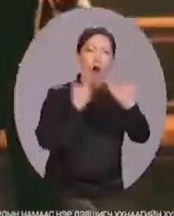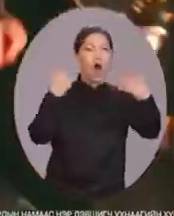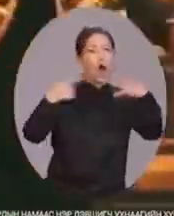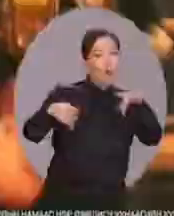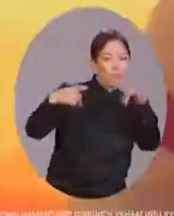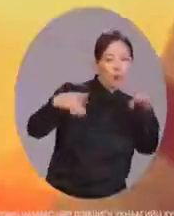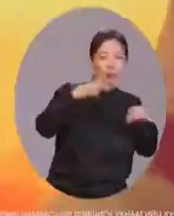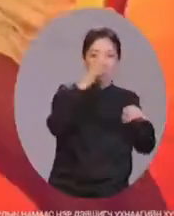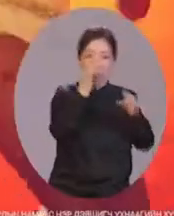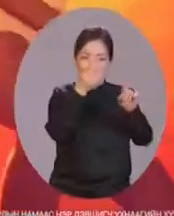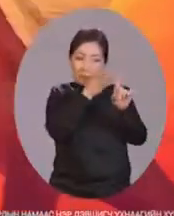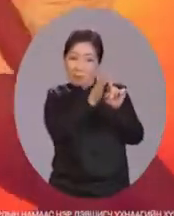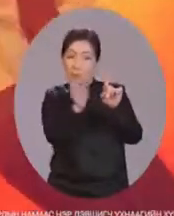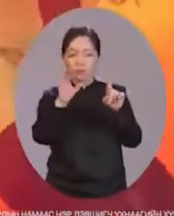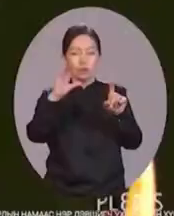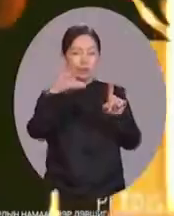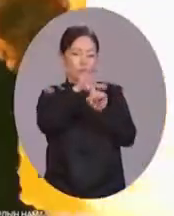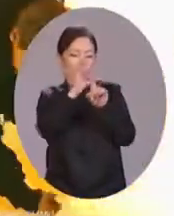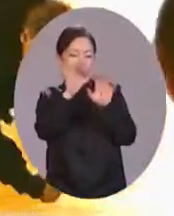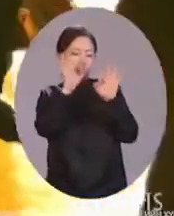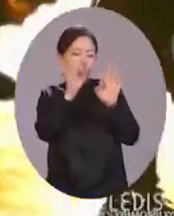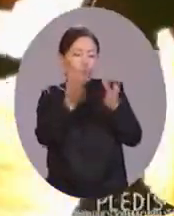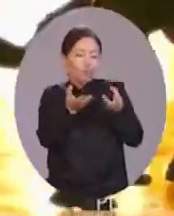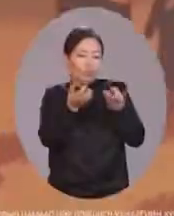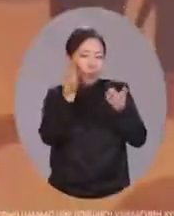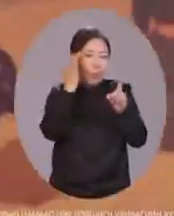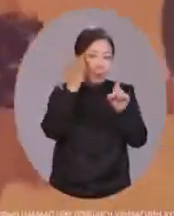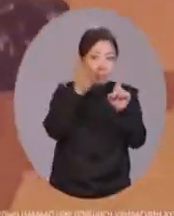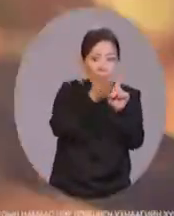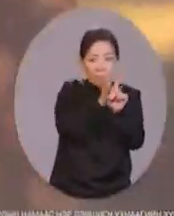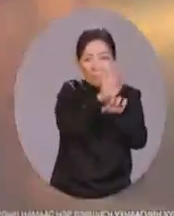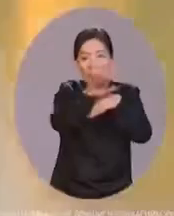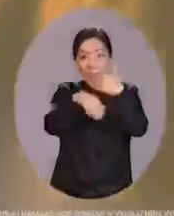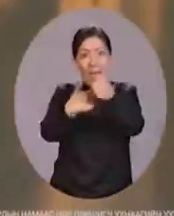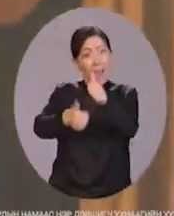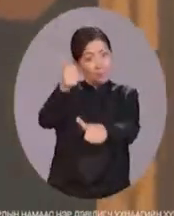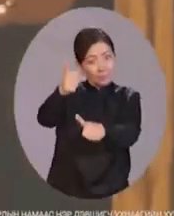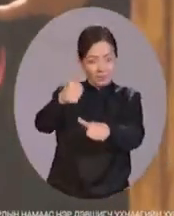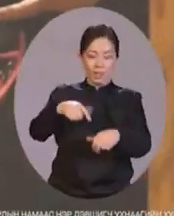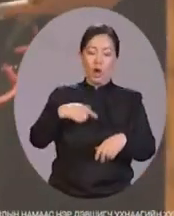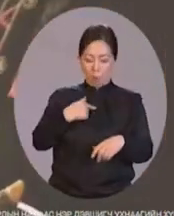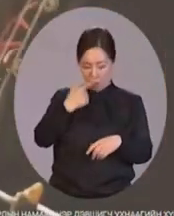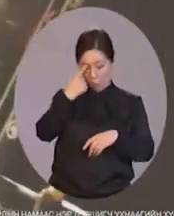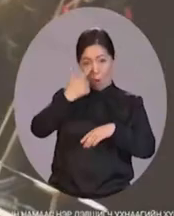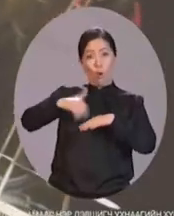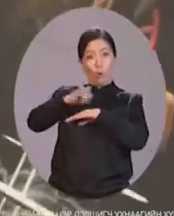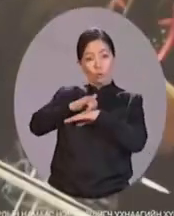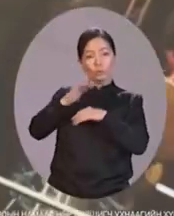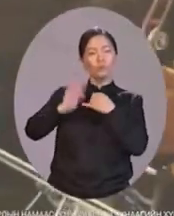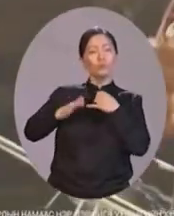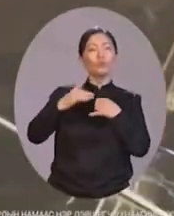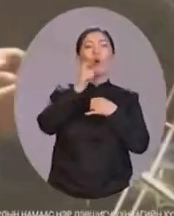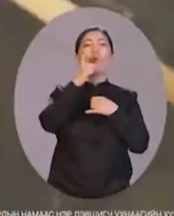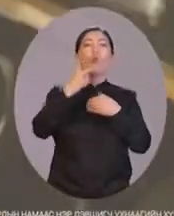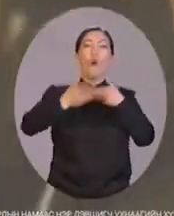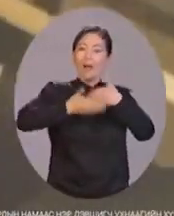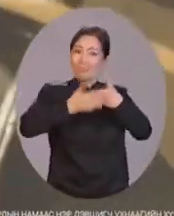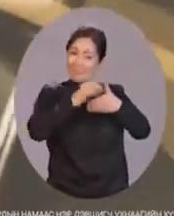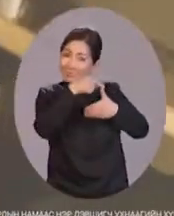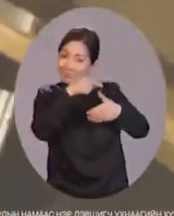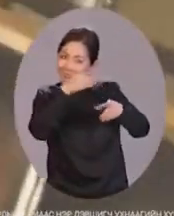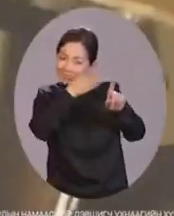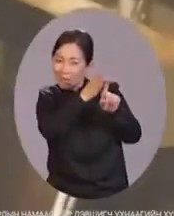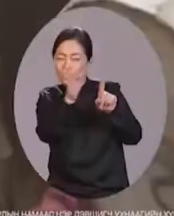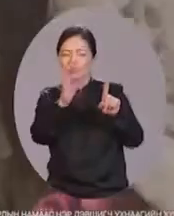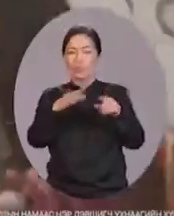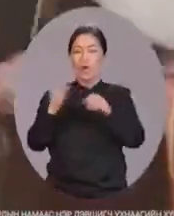кино, K-pop урсгалаар дамжуулж соёлын зөөлөн хүчний бодлогыг амжилттай хэрэгжүүлж байна. Харин манай улсын хувьд хамгийн сүүлд хүүх